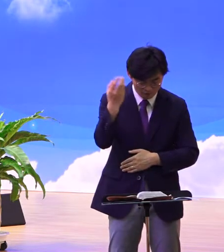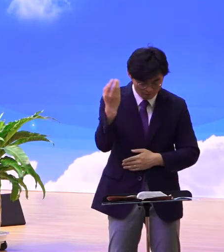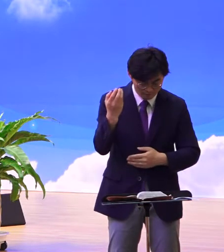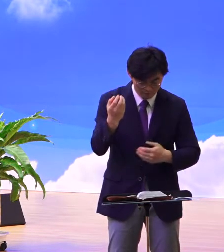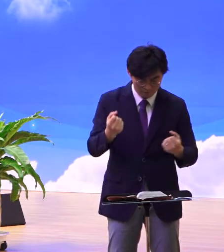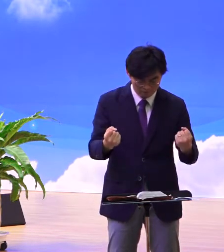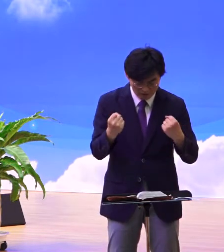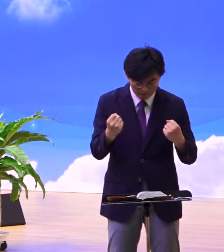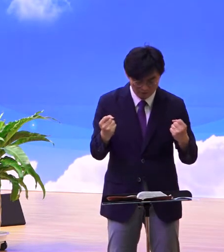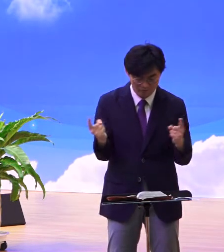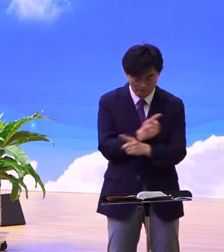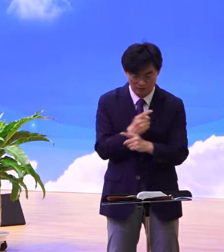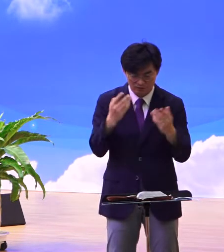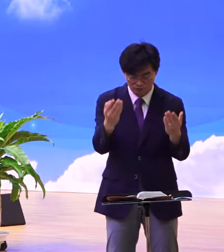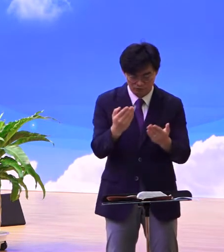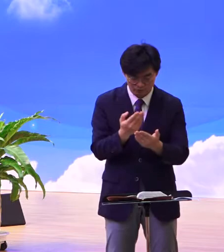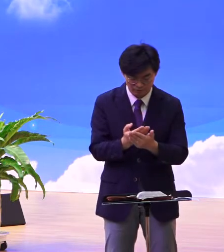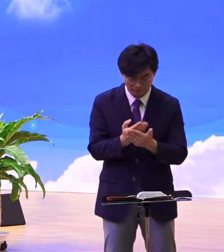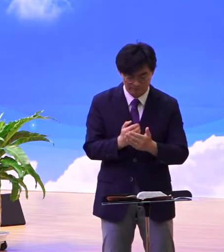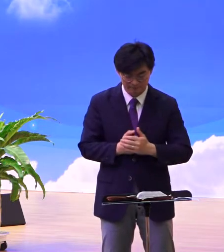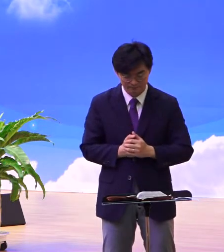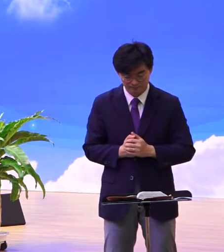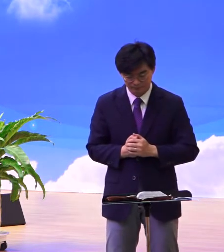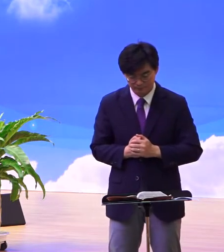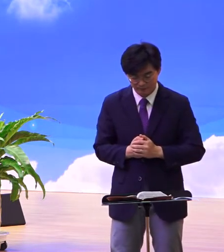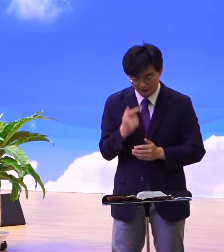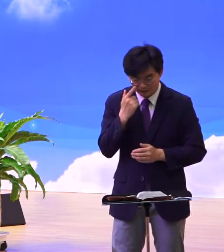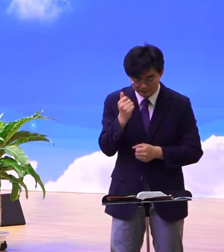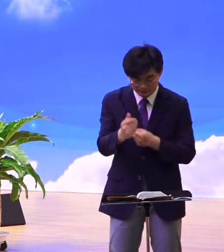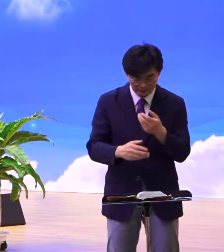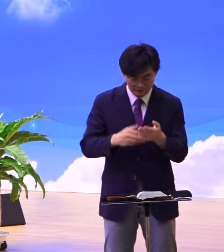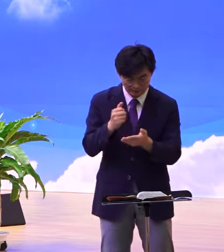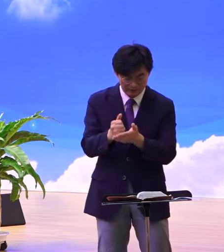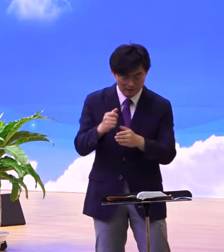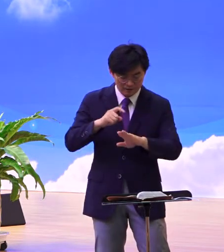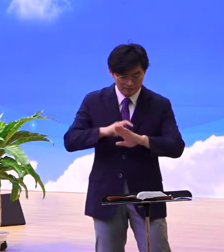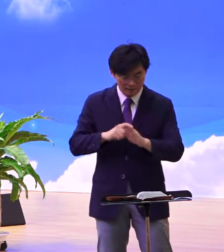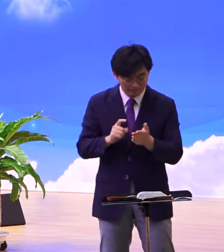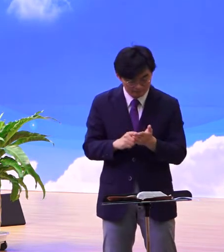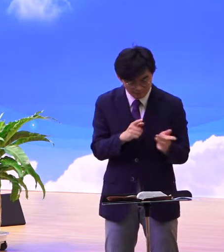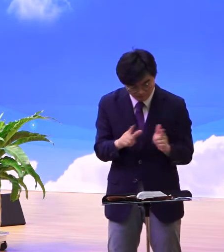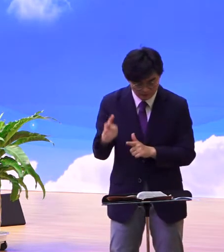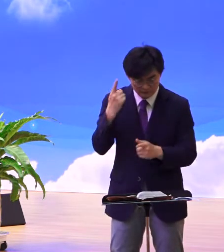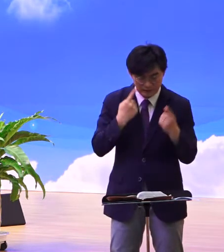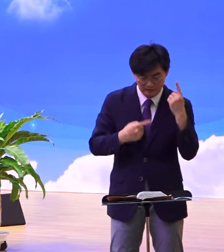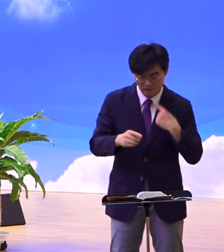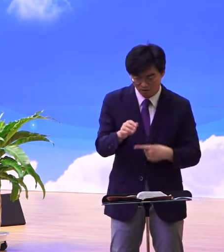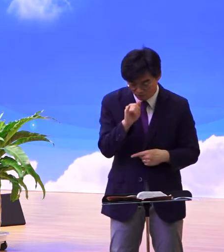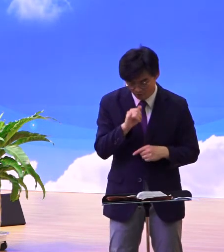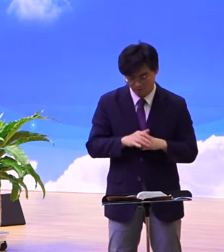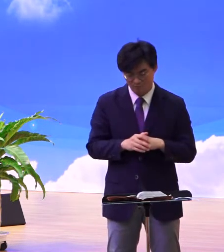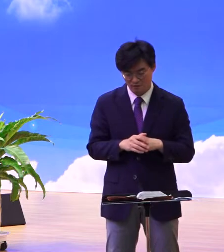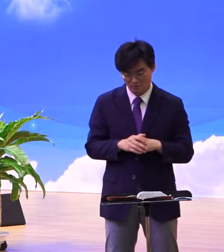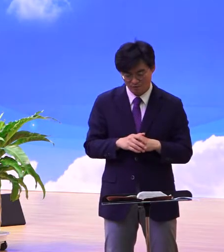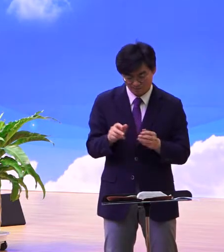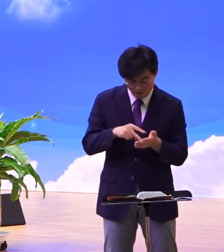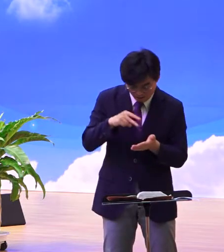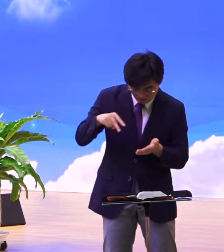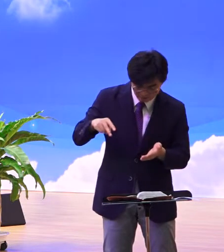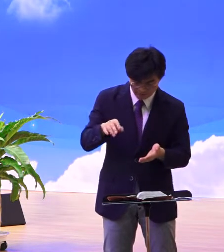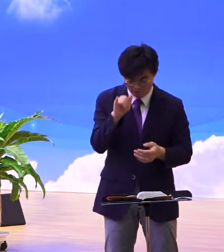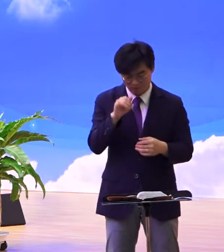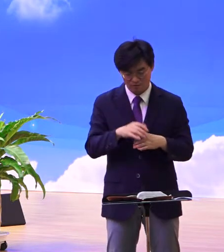앞에 크게 영광 돌리게 하여 주시옵소서. 아버지 하나님, 마음이 여러 가지 상처로 또